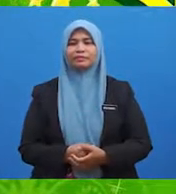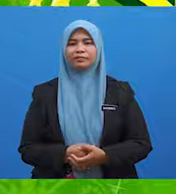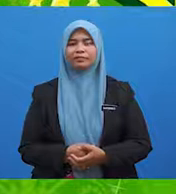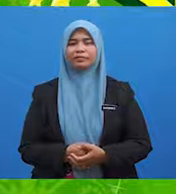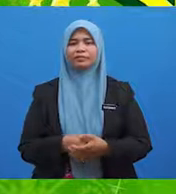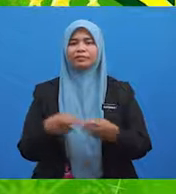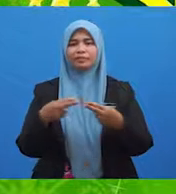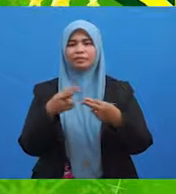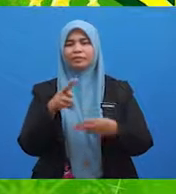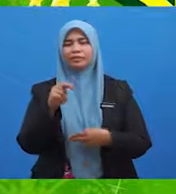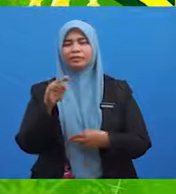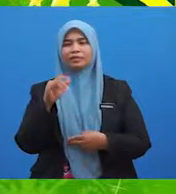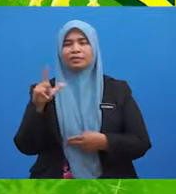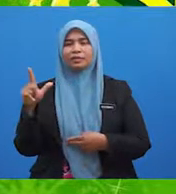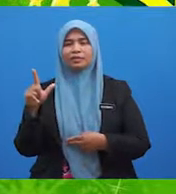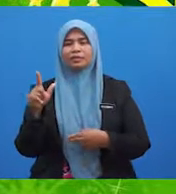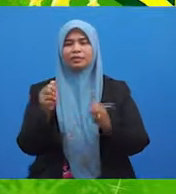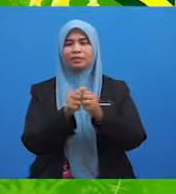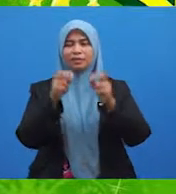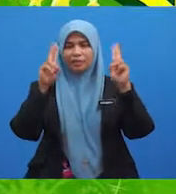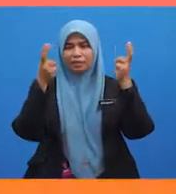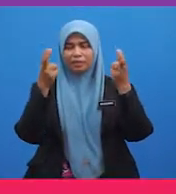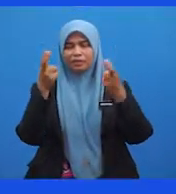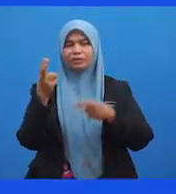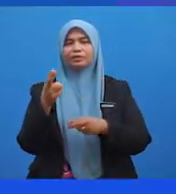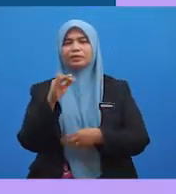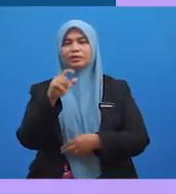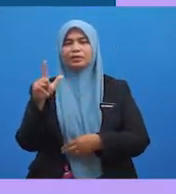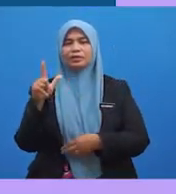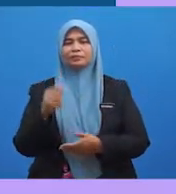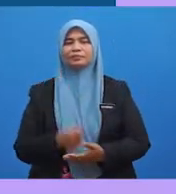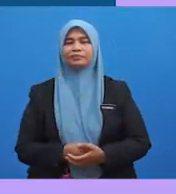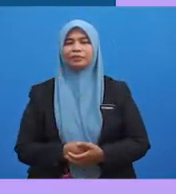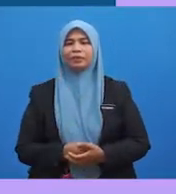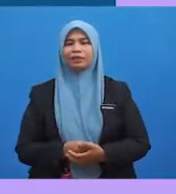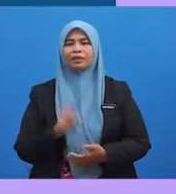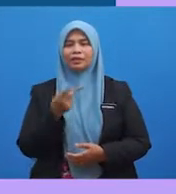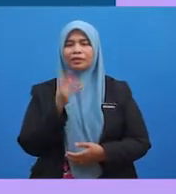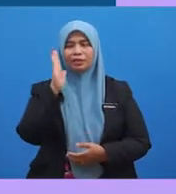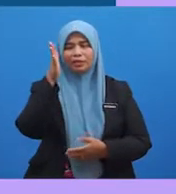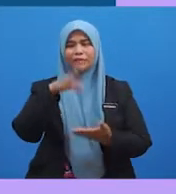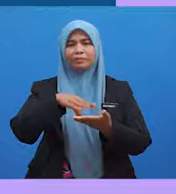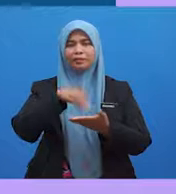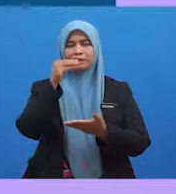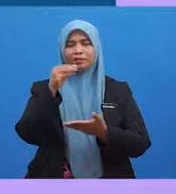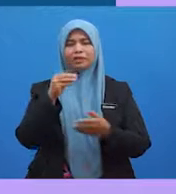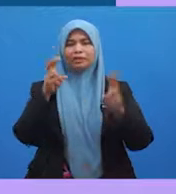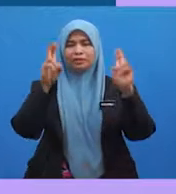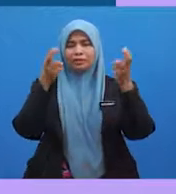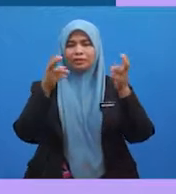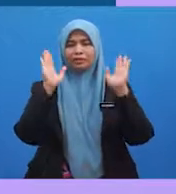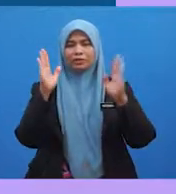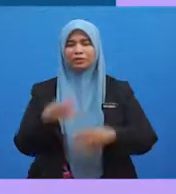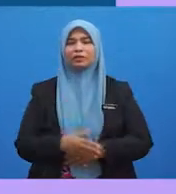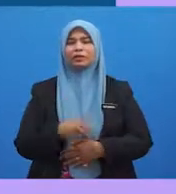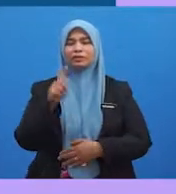Kaitannya dengan tajuk kita pada hari ini ialah kita akan mempelajari tajuk